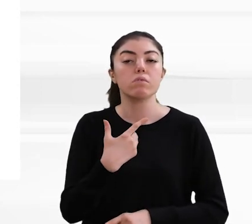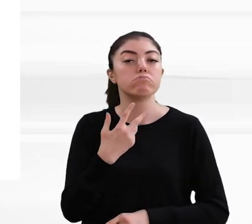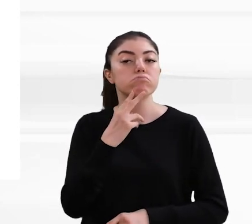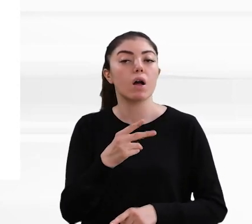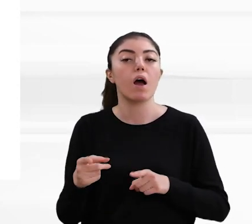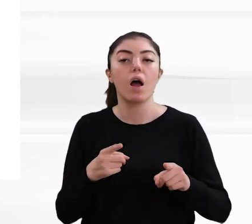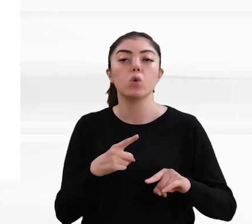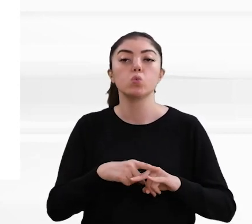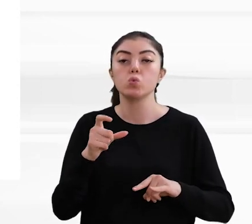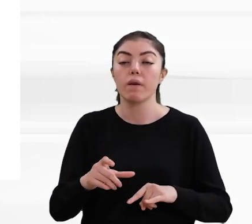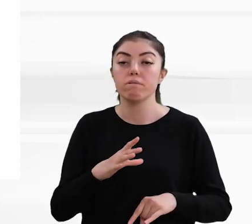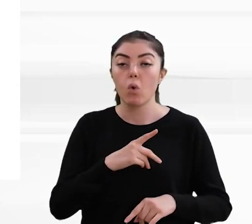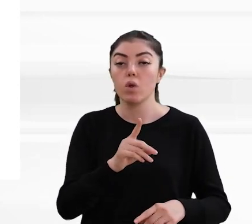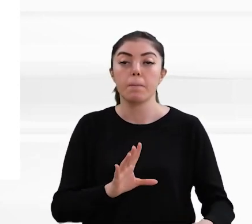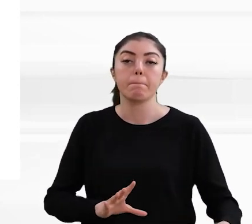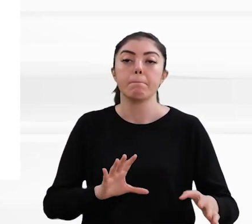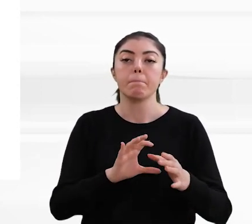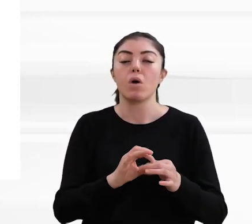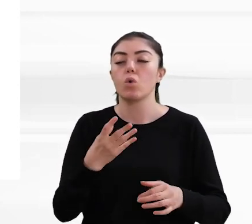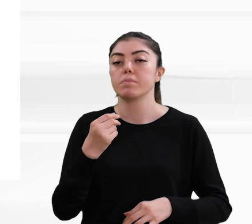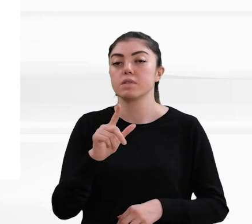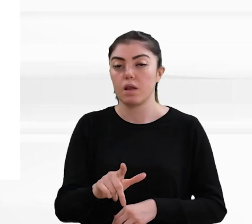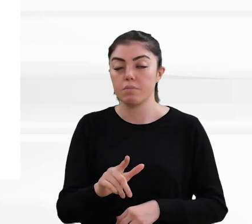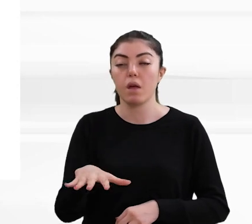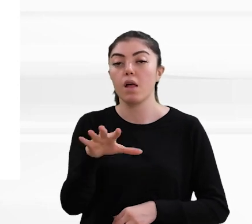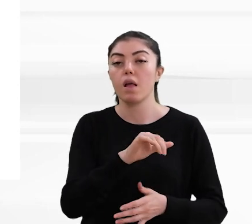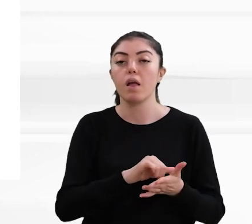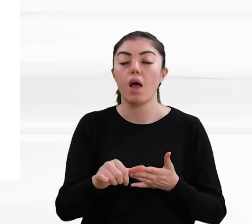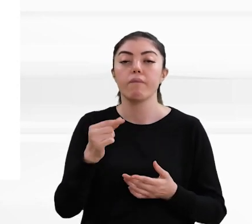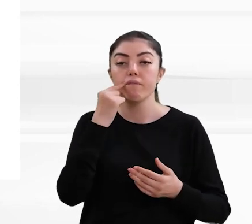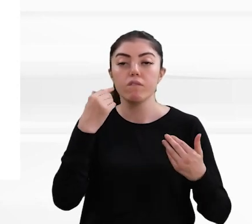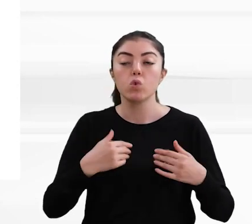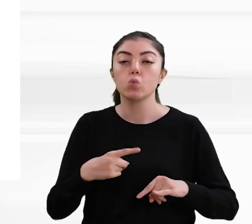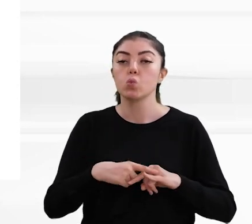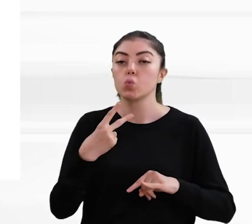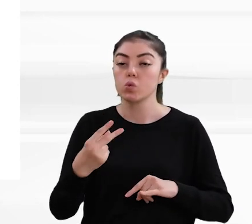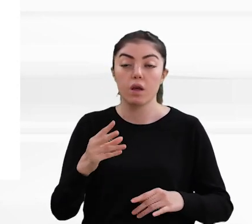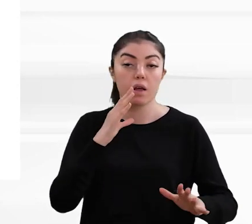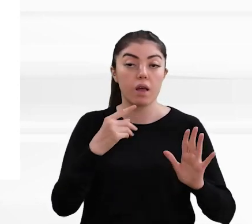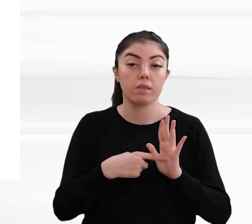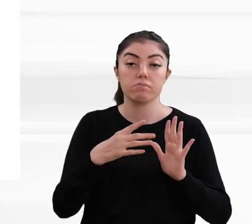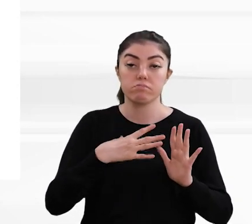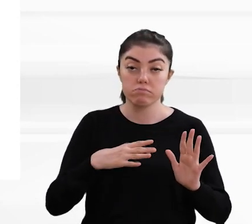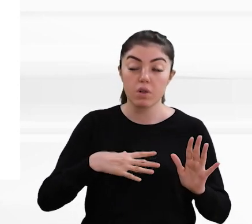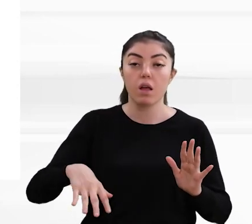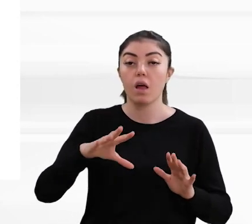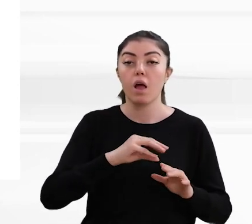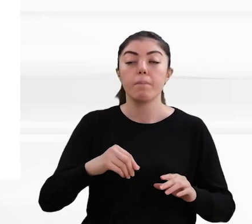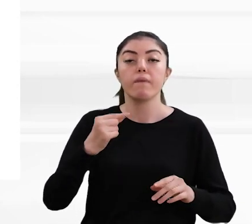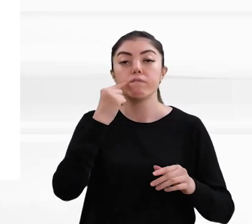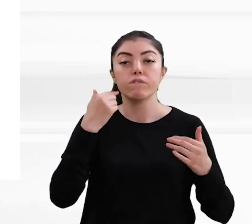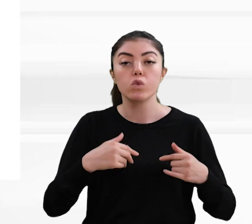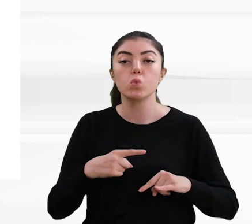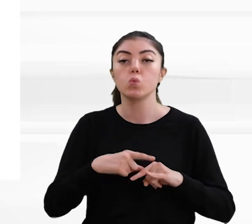baktığımızda Hangi hücrede varsa ona bağlanmalıdır tüm vücut üzerinde bir hormon etki göstermesin tüm vücut